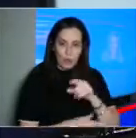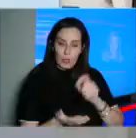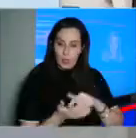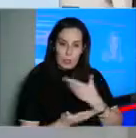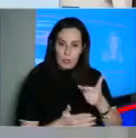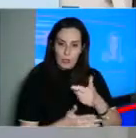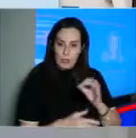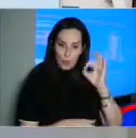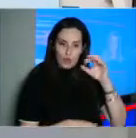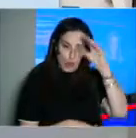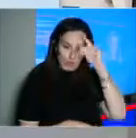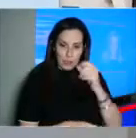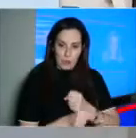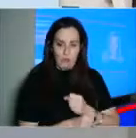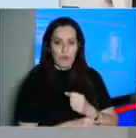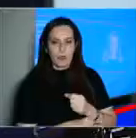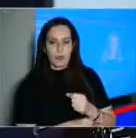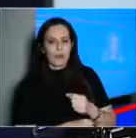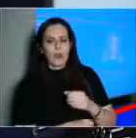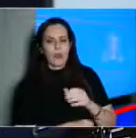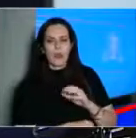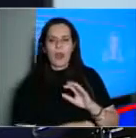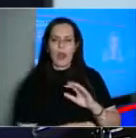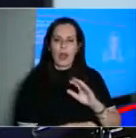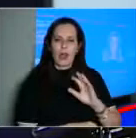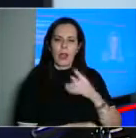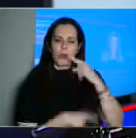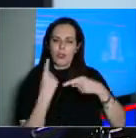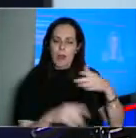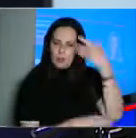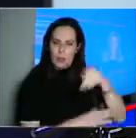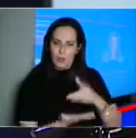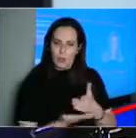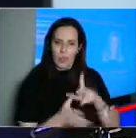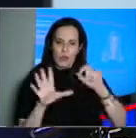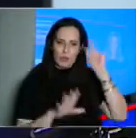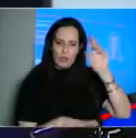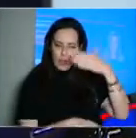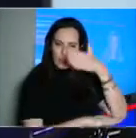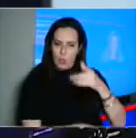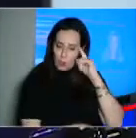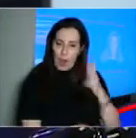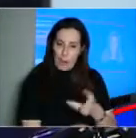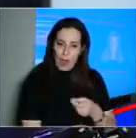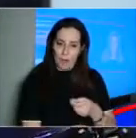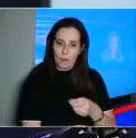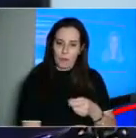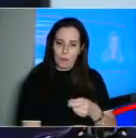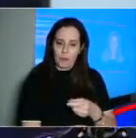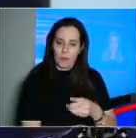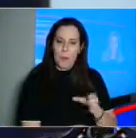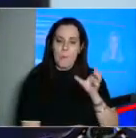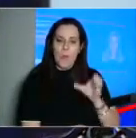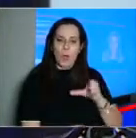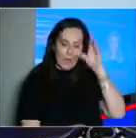את זה, אין סיכוי שהגבר את יודעת כמה שנים המדינה אבל למה אנחנו צריכות לבקש? כמה שנים המדינה סגרת? 70 שנה. את יודעת כמה מעונות